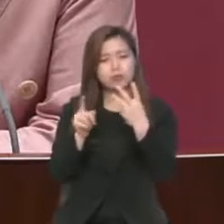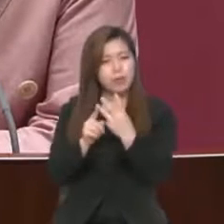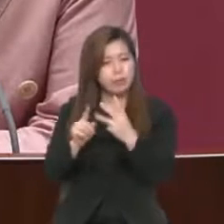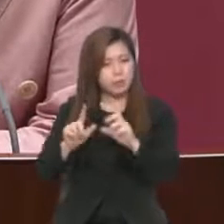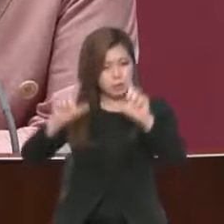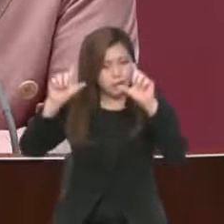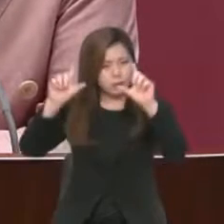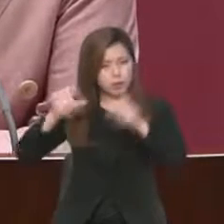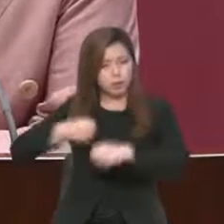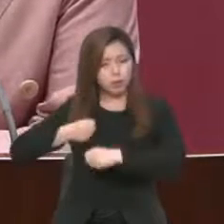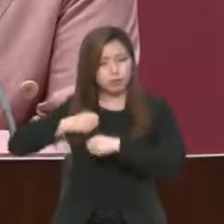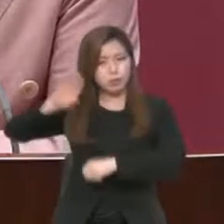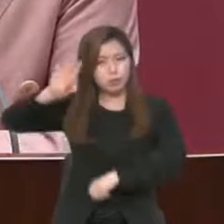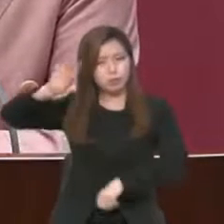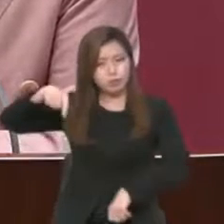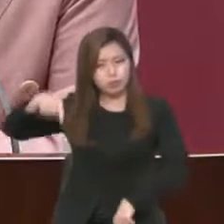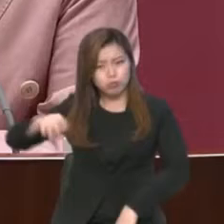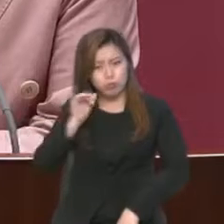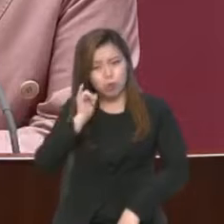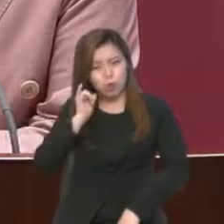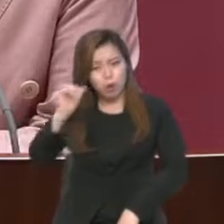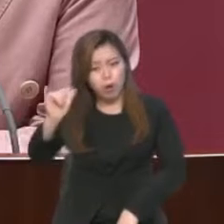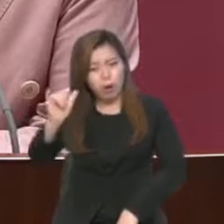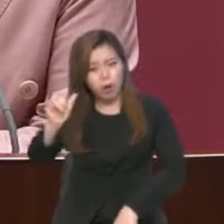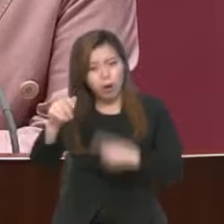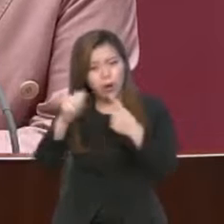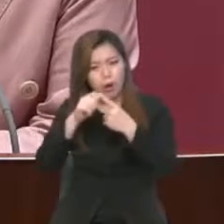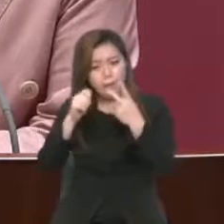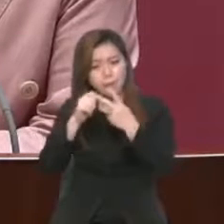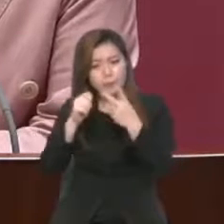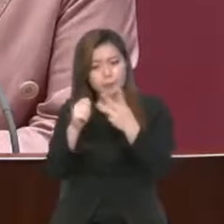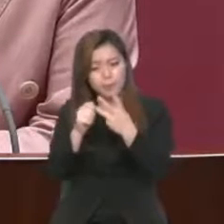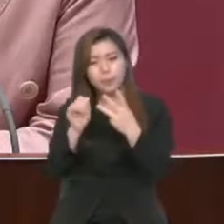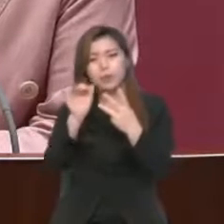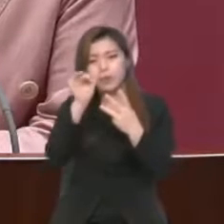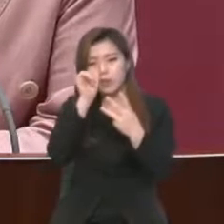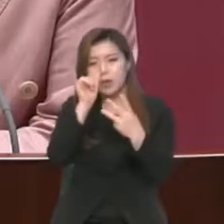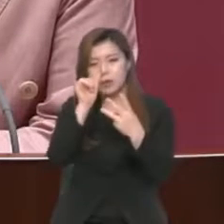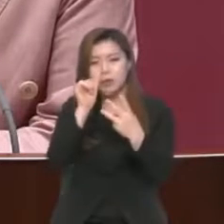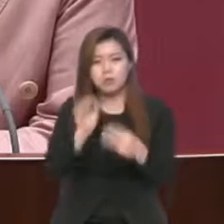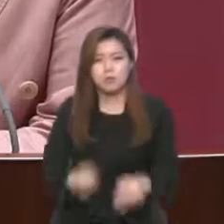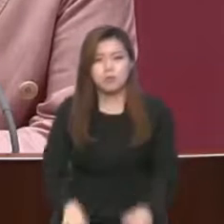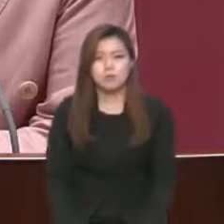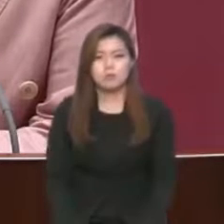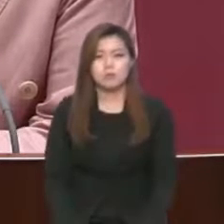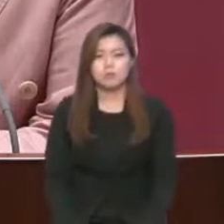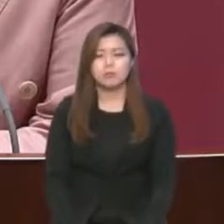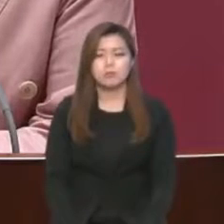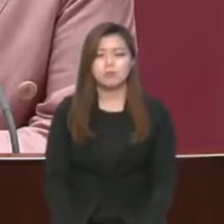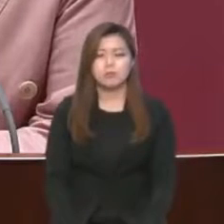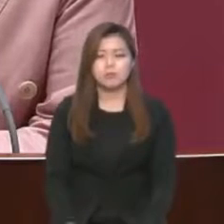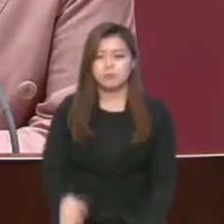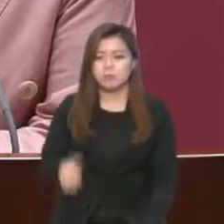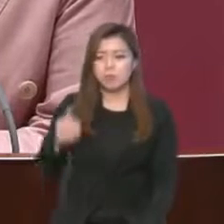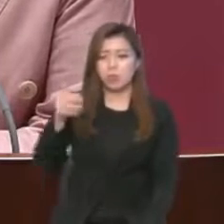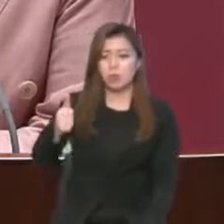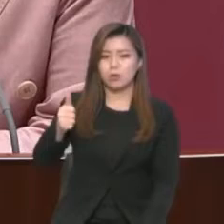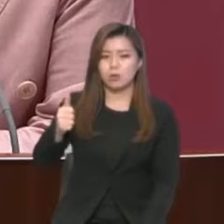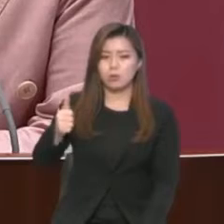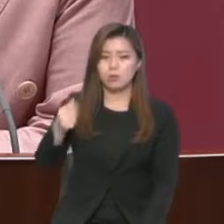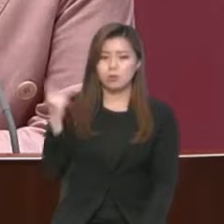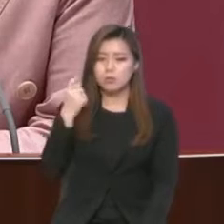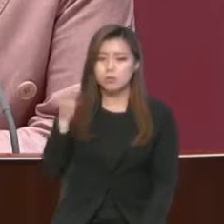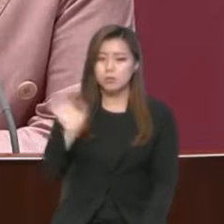군부대 관계자와 세 번 통화한 기록을 동부지검이 확보했다. 예. 장관님은 여기에 대해서는 들으신